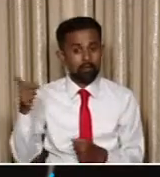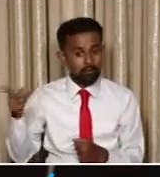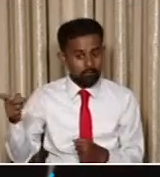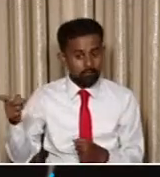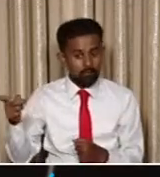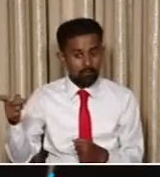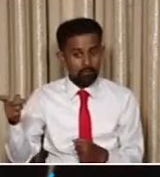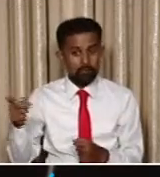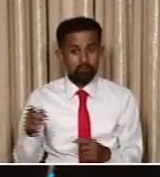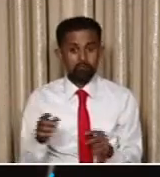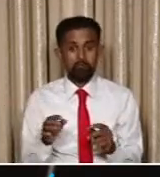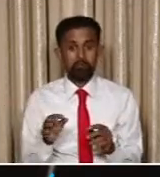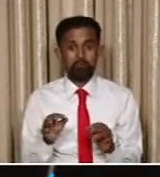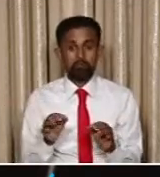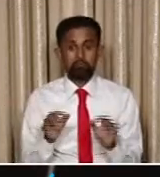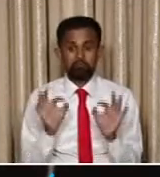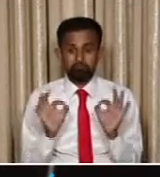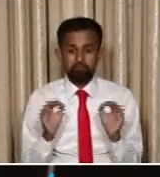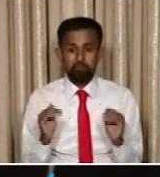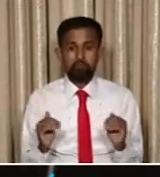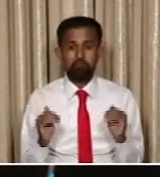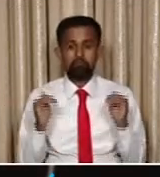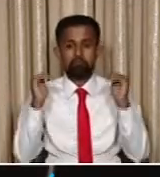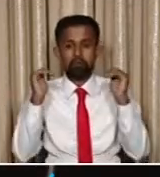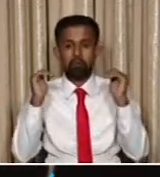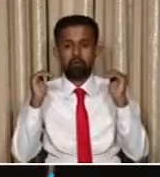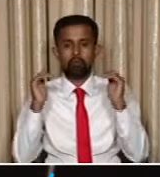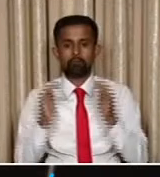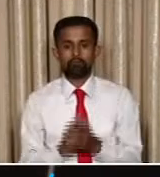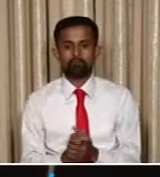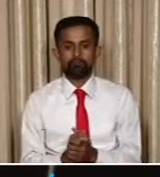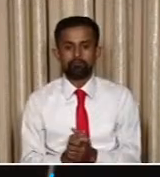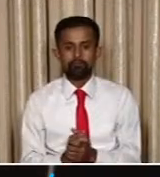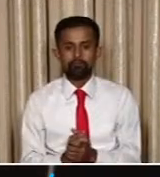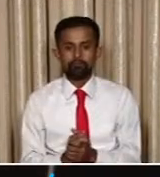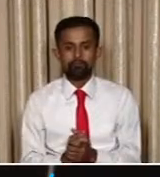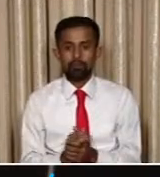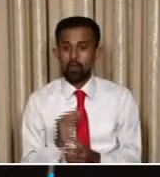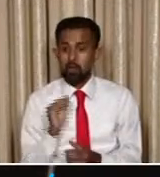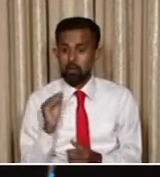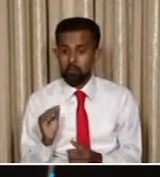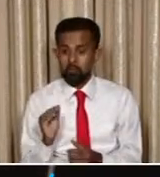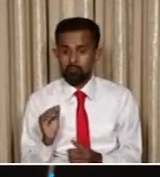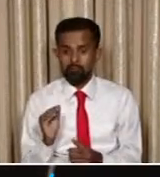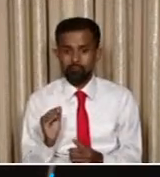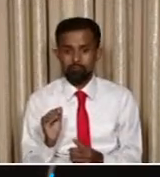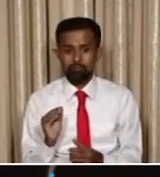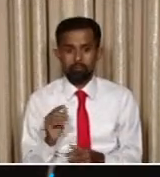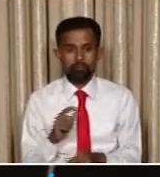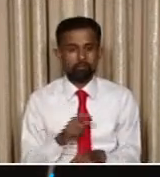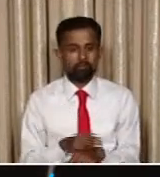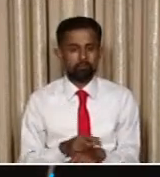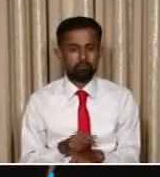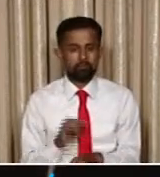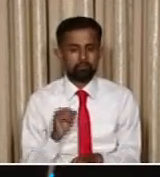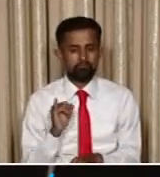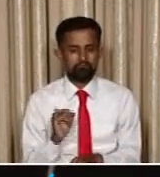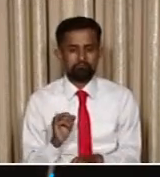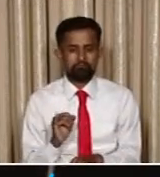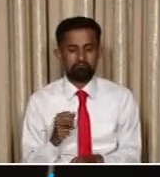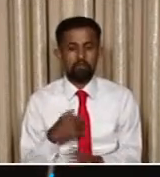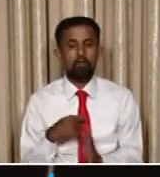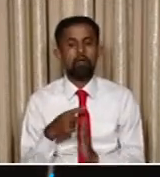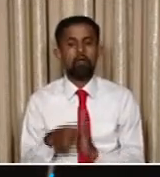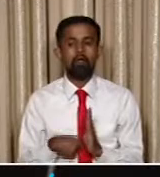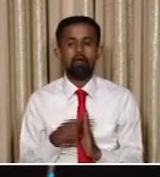ඒ රට හොඳටම ප්‍රවර්ධනය කරගෙන යනවා ලෝකේ නමුත් හරිම අවාසනාවකට